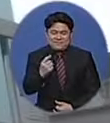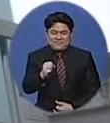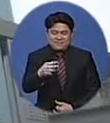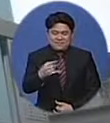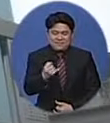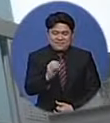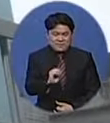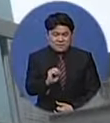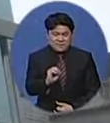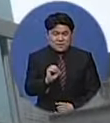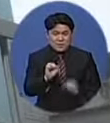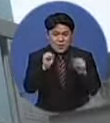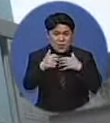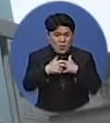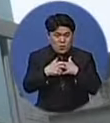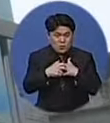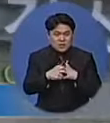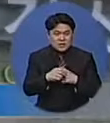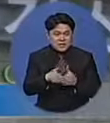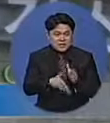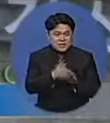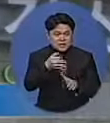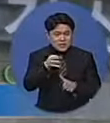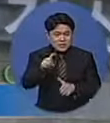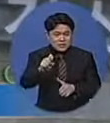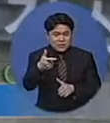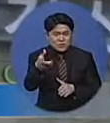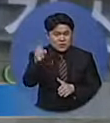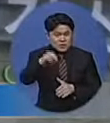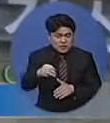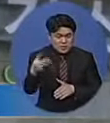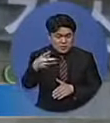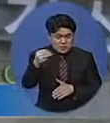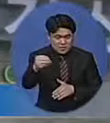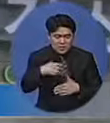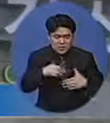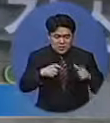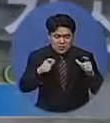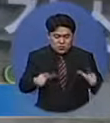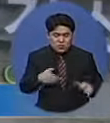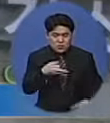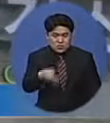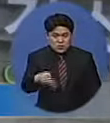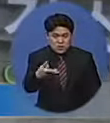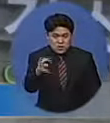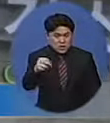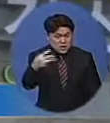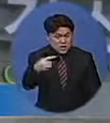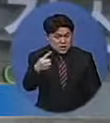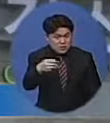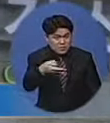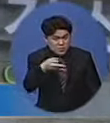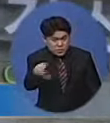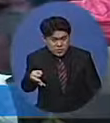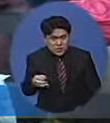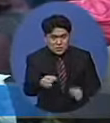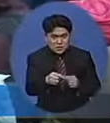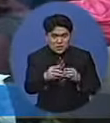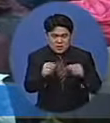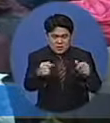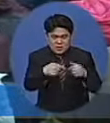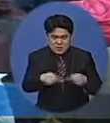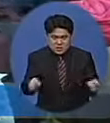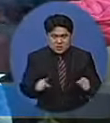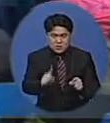공릉보건지소는 시비 16억 3천만 원, 구비 4억 1천만 원을 투입해 지하 1층, 지상 4층 규모로